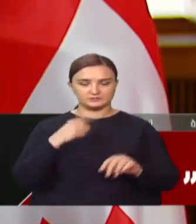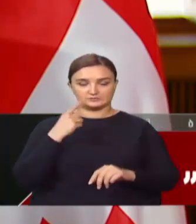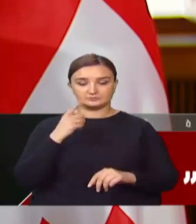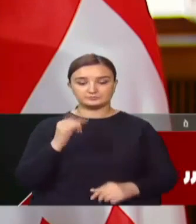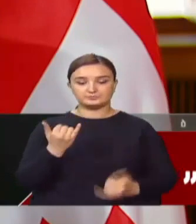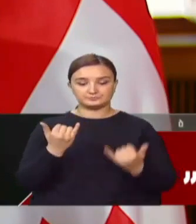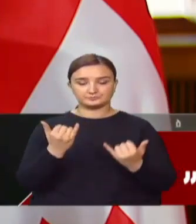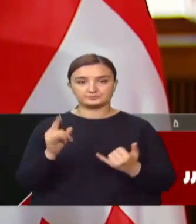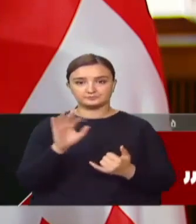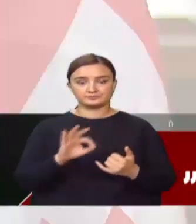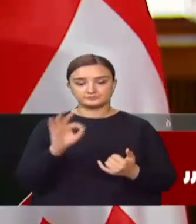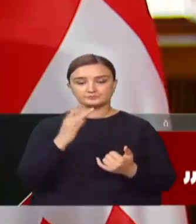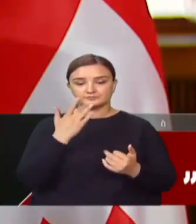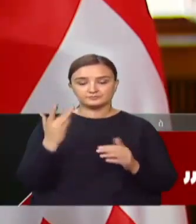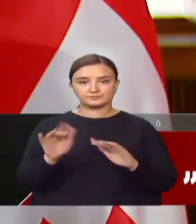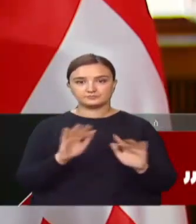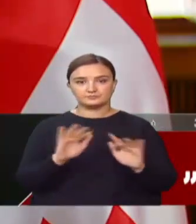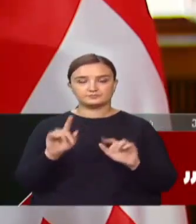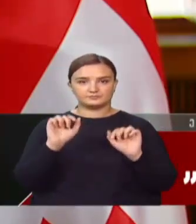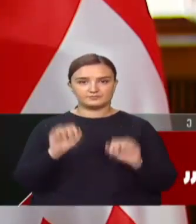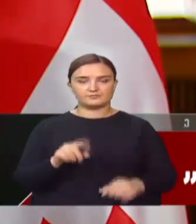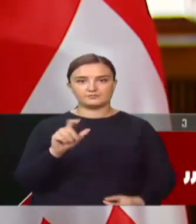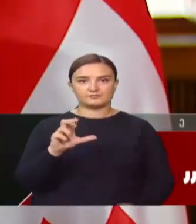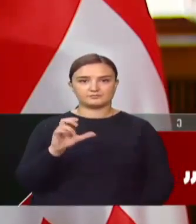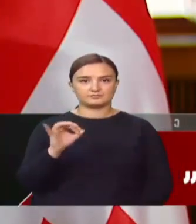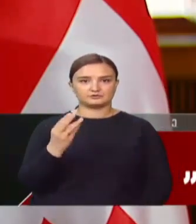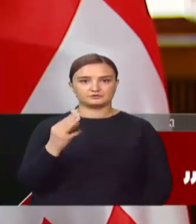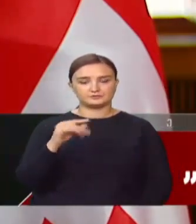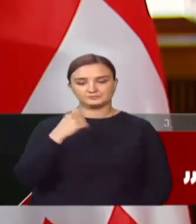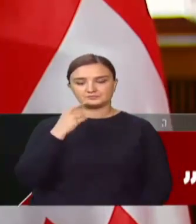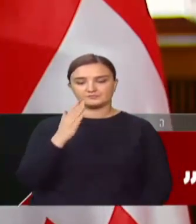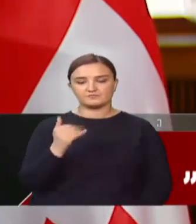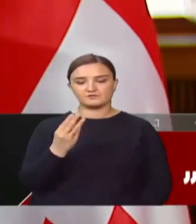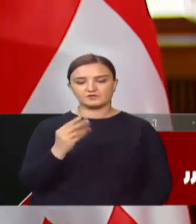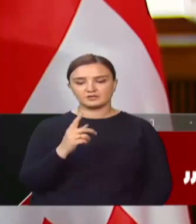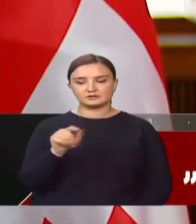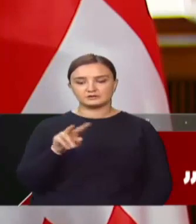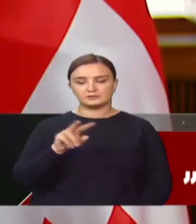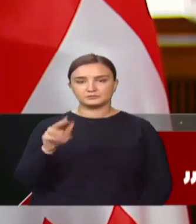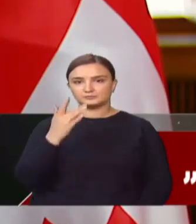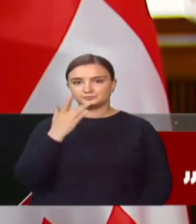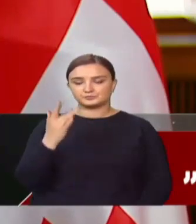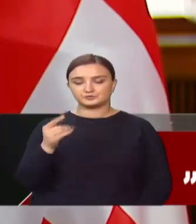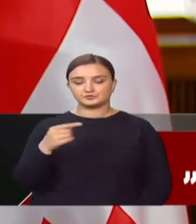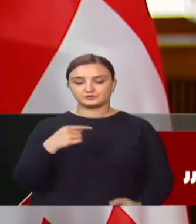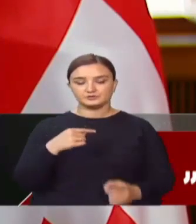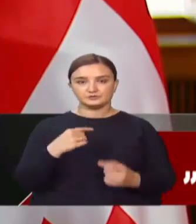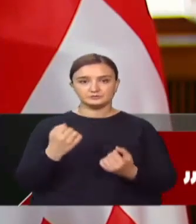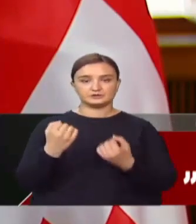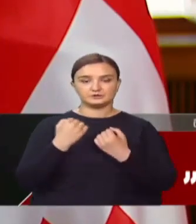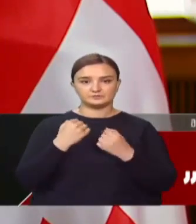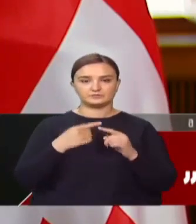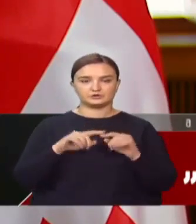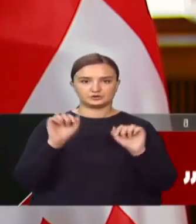Ახლა რაც შეეხება ნაციონალურ მოძრაობას შეიძლება ხაბეიშვილი თვლიდეს რომ ვაშაძისნაირი პოლიტიკოსის მიმატება ასე ვთქვათ მისი ფლანგის მხარდამჭერად